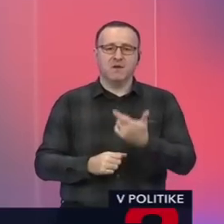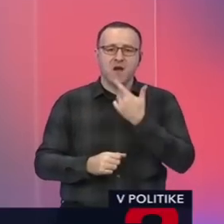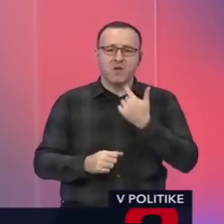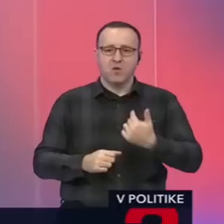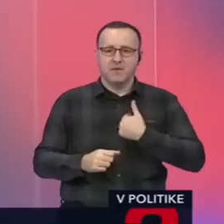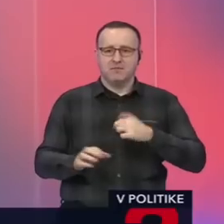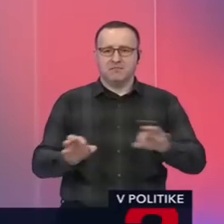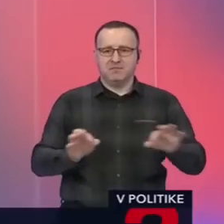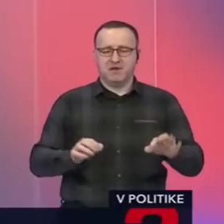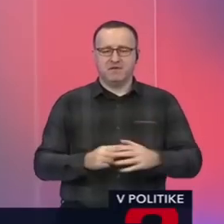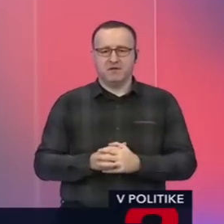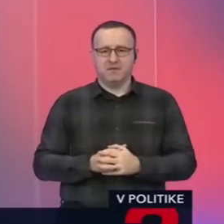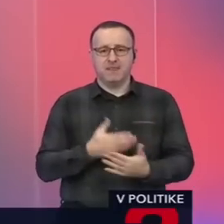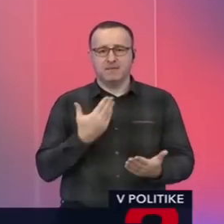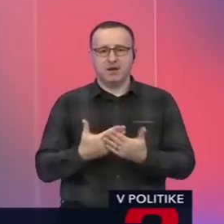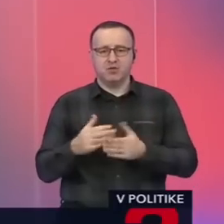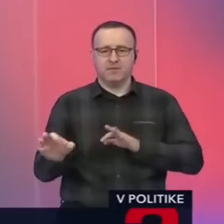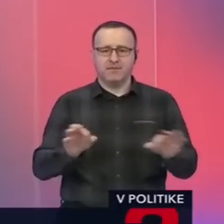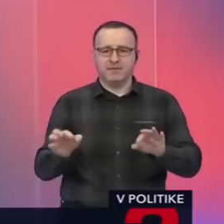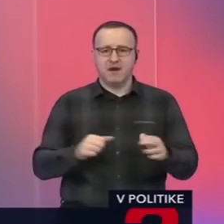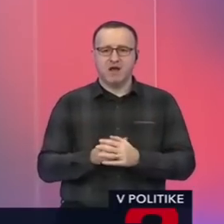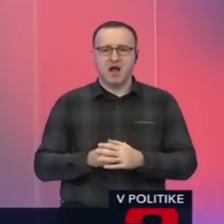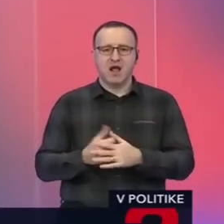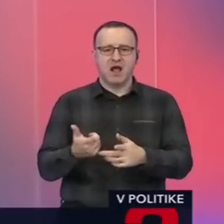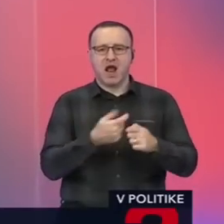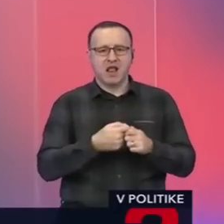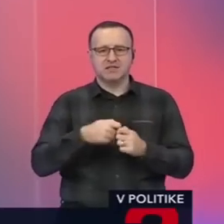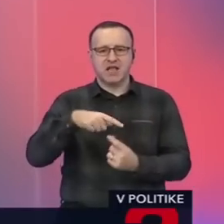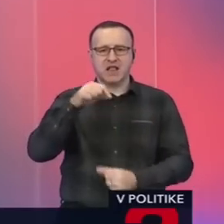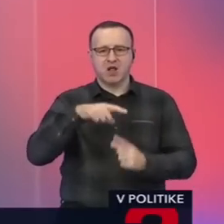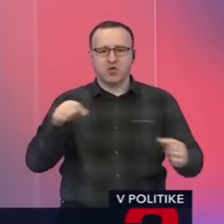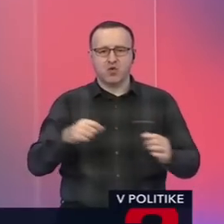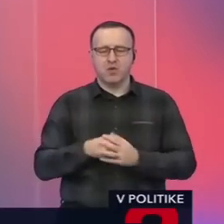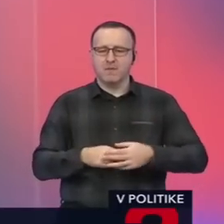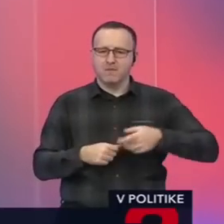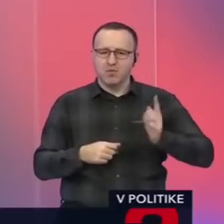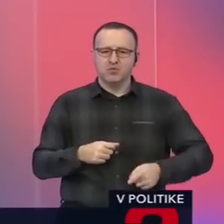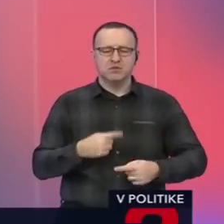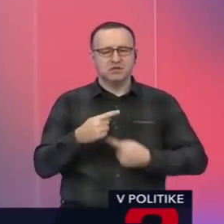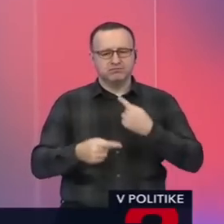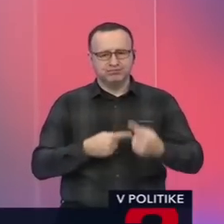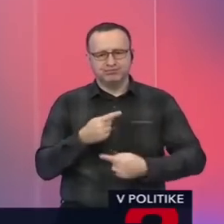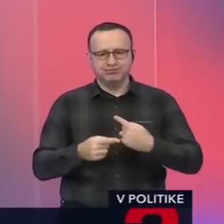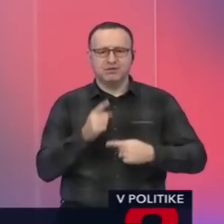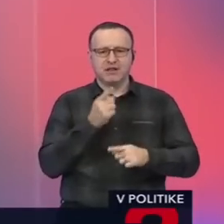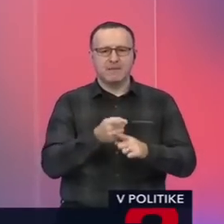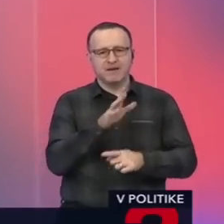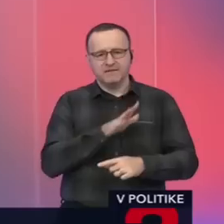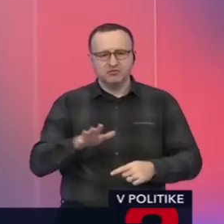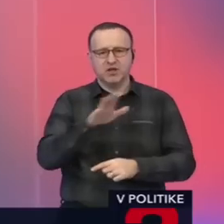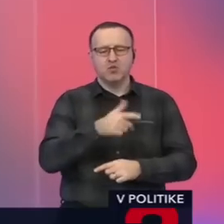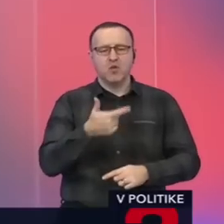my pripravíme. Preto tá príprava zo strany aliancie musí prebiehať napriek všetkému, ako sa situácia